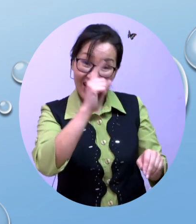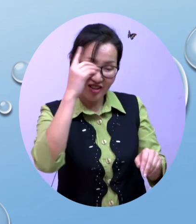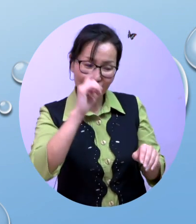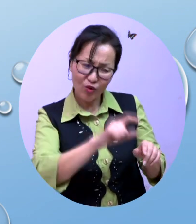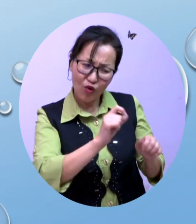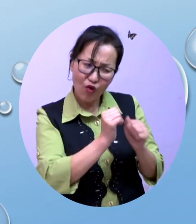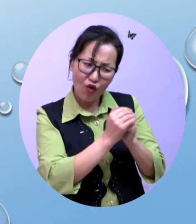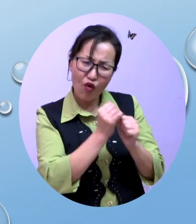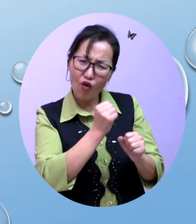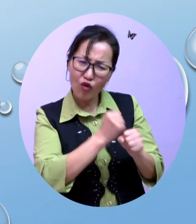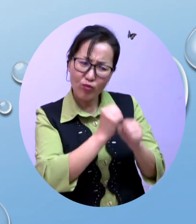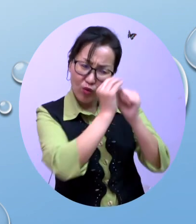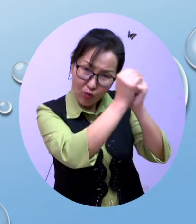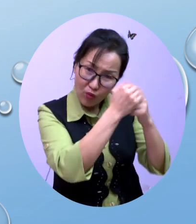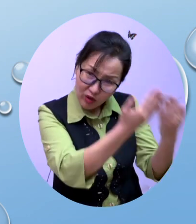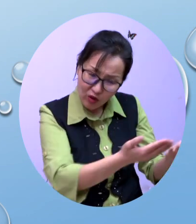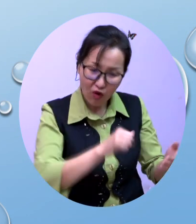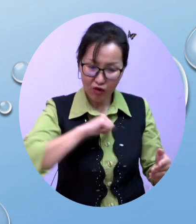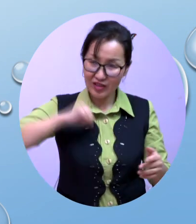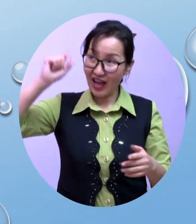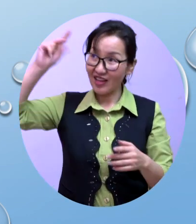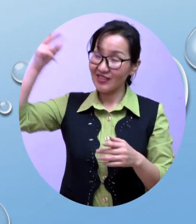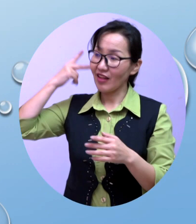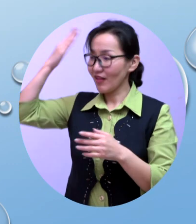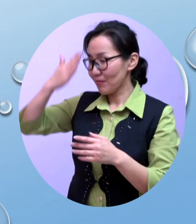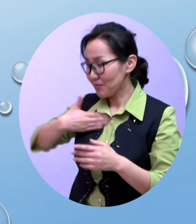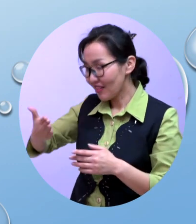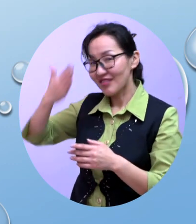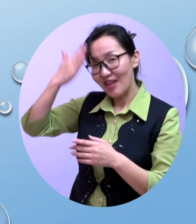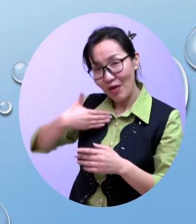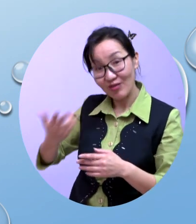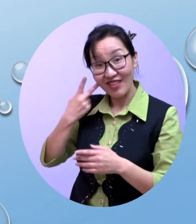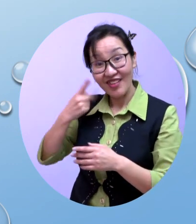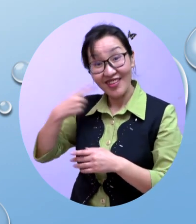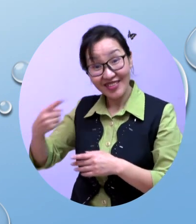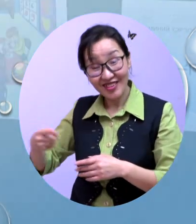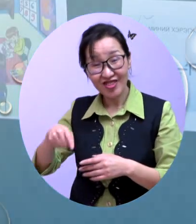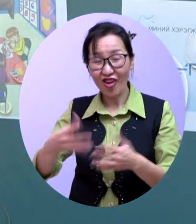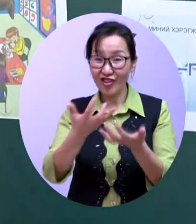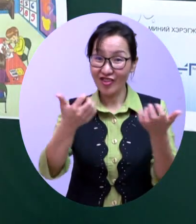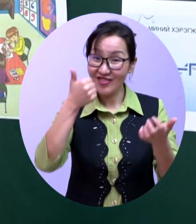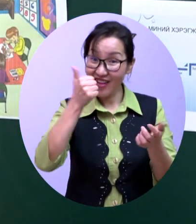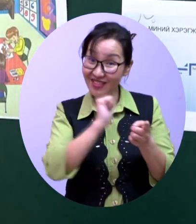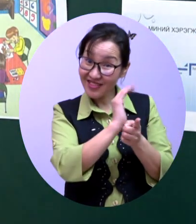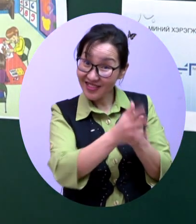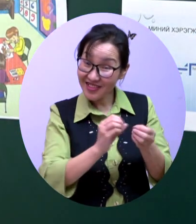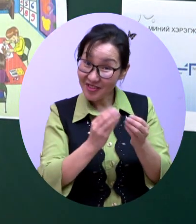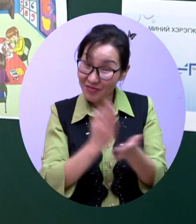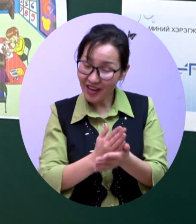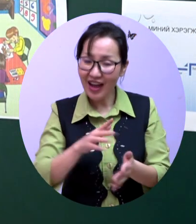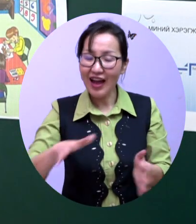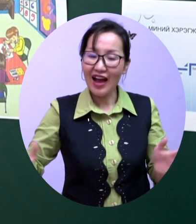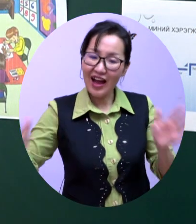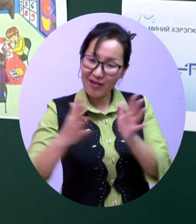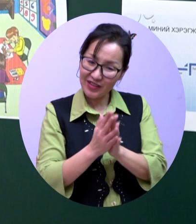өөрөөсөө ахмад бүх хүмүүстэй мэндэлдэг гэх мэт олон үйлүүдийг хийдэг байгаа. Хичээлээ хамтран давтаж